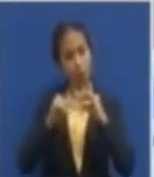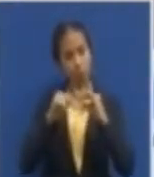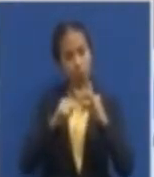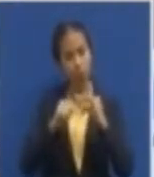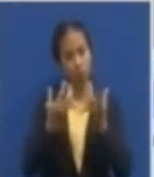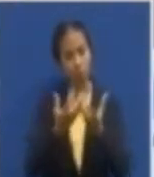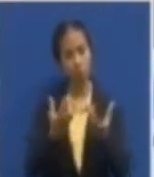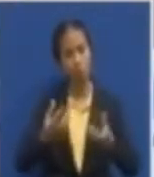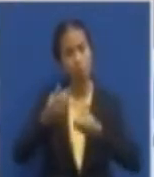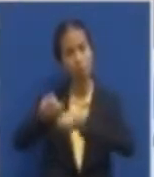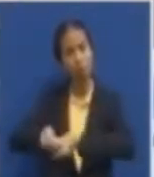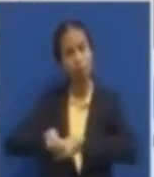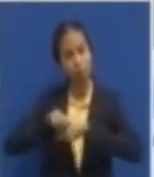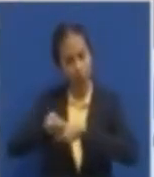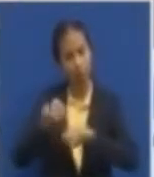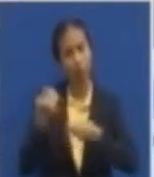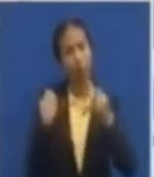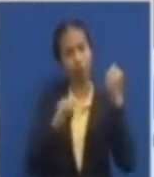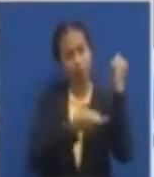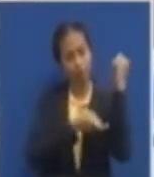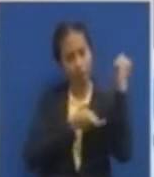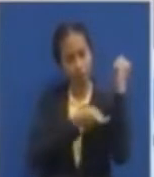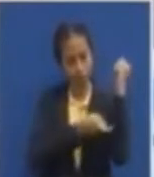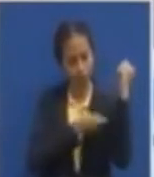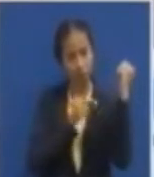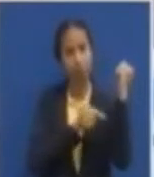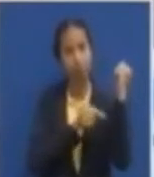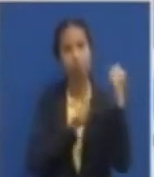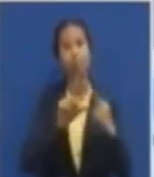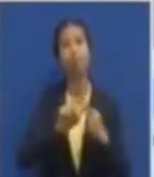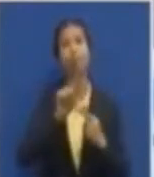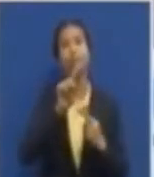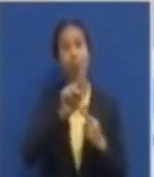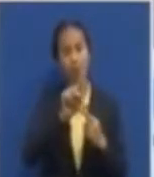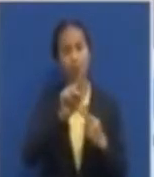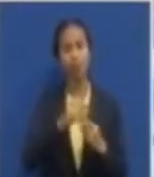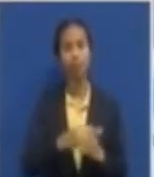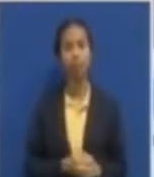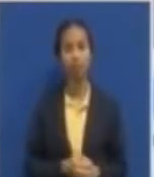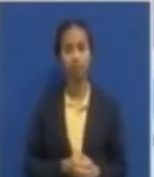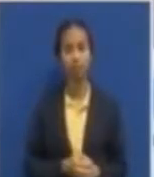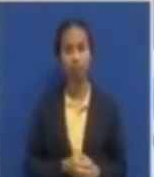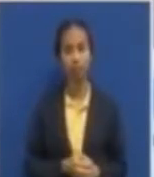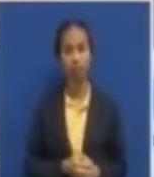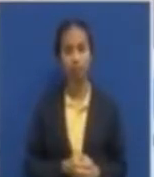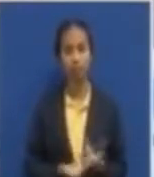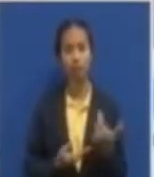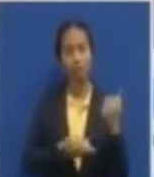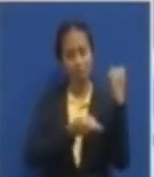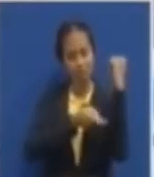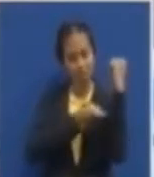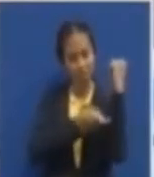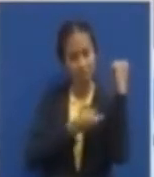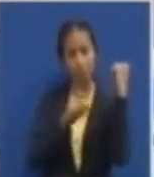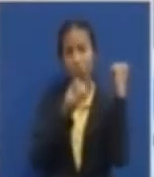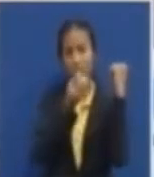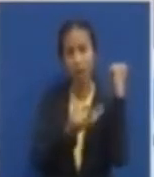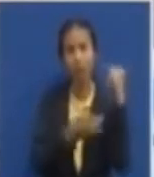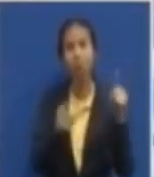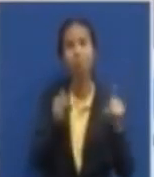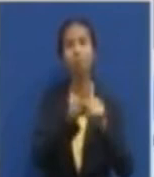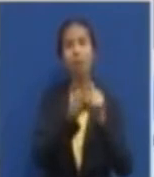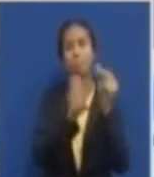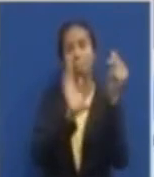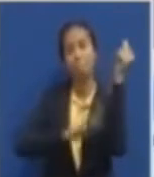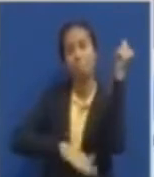การเกษตรยางพาราก็จะเป็นพืชผลอันดับหนึ่งนะจังหวัดระยองนี้ก็ปลูกยางพาราพอๆกับภาค